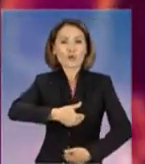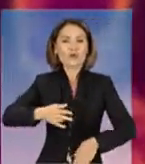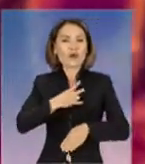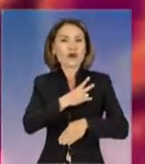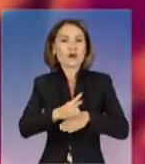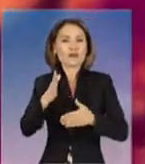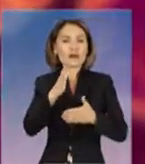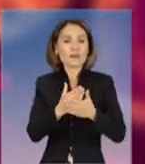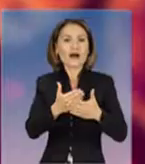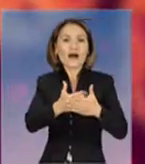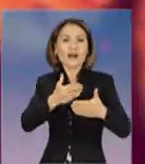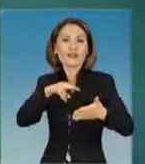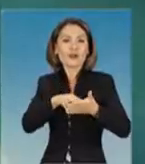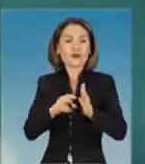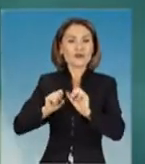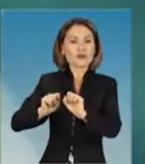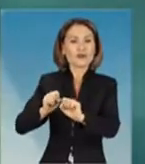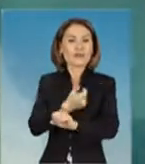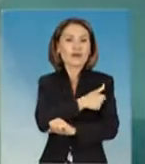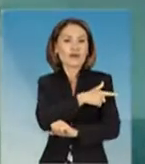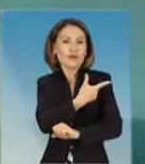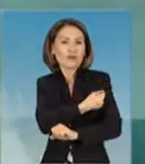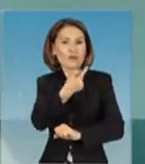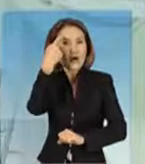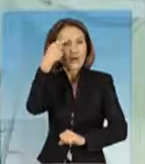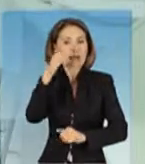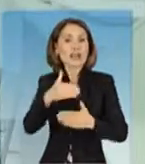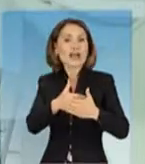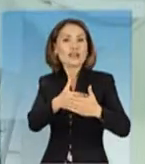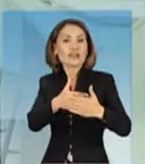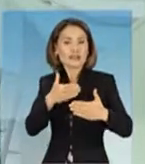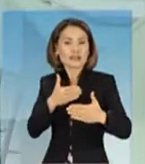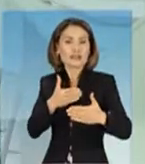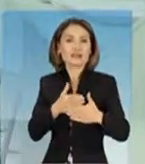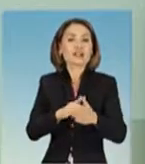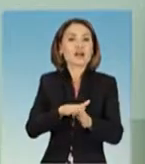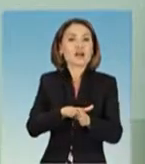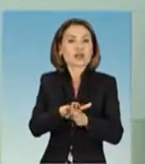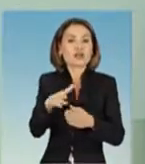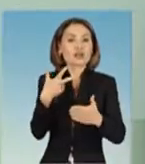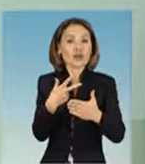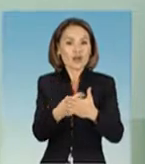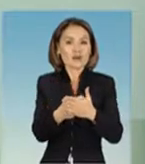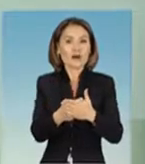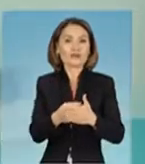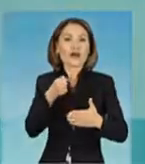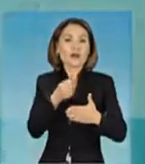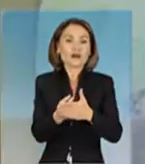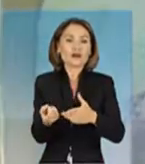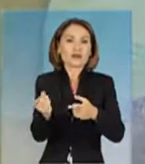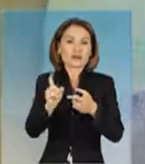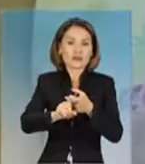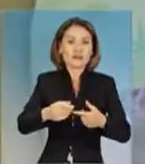тудырады. Алдын алу мақсатында арнайы екпе жасап шығарды. Ерте жасалған екпе, яғни жыныстық қатынасқа түскенге дейін жасалған